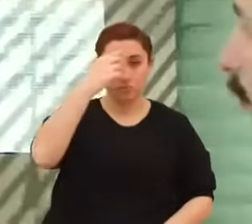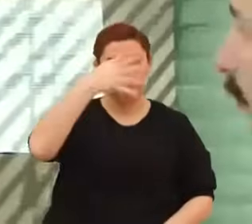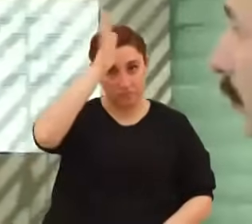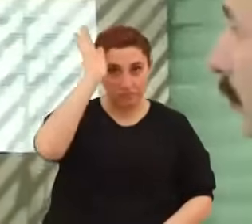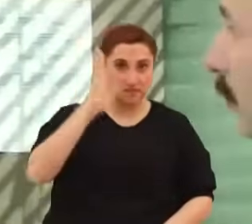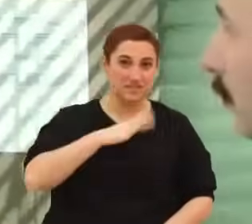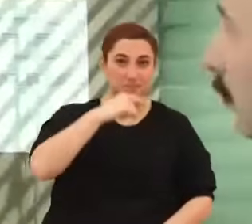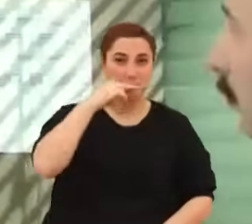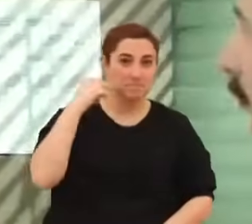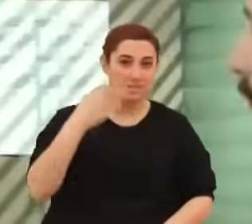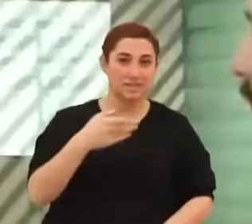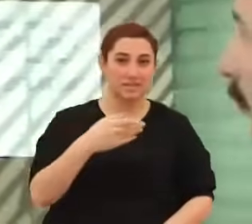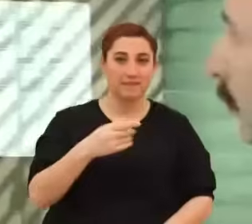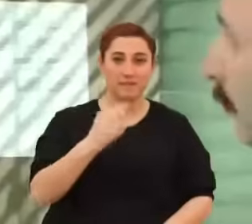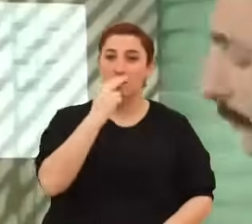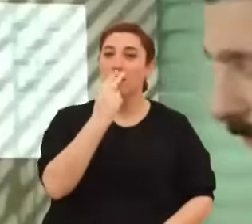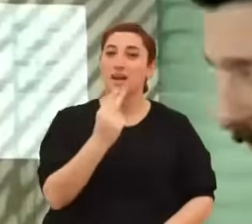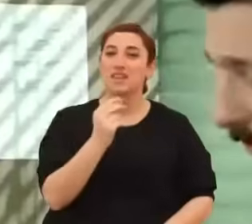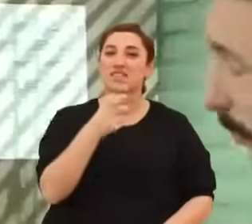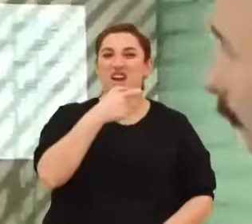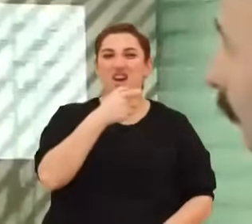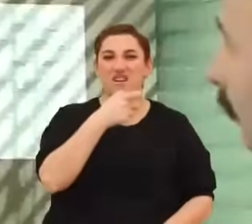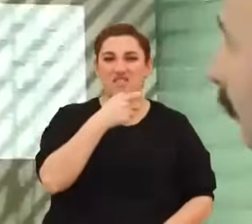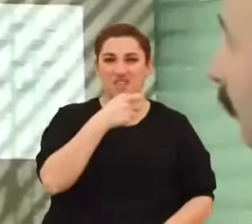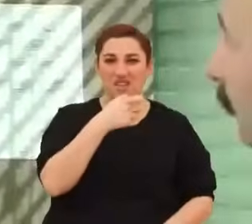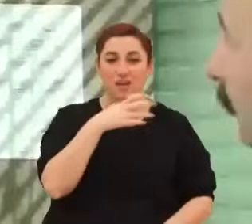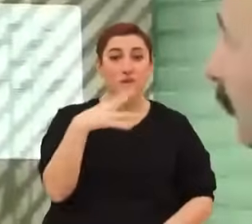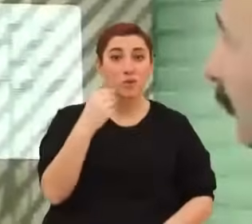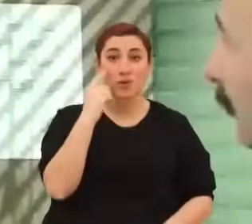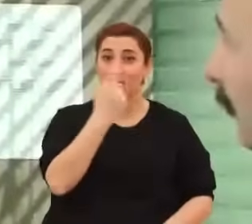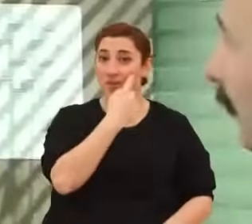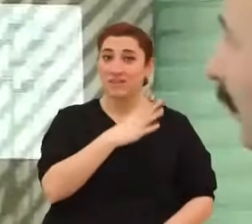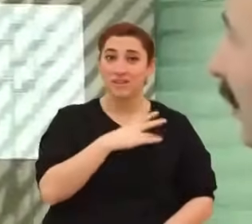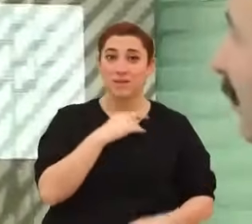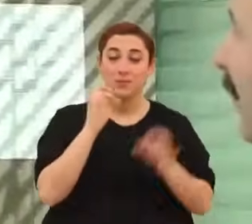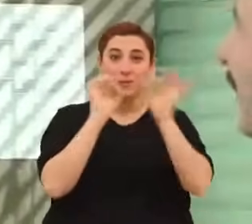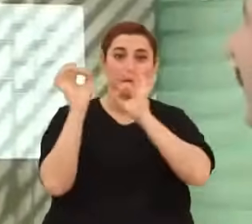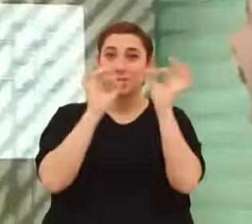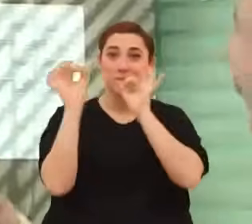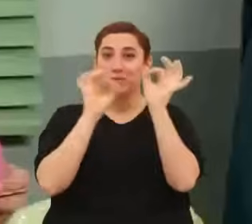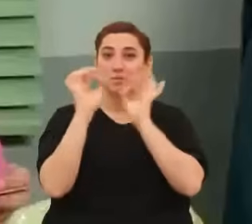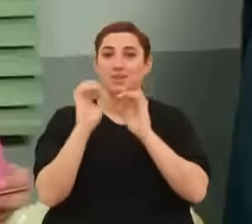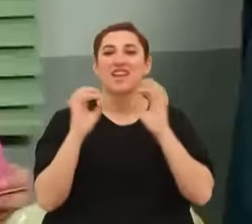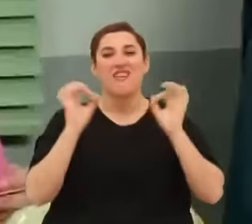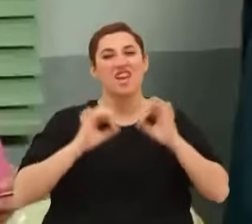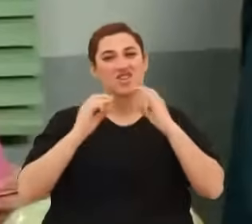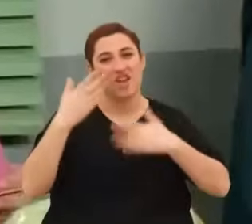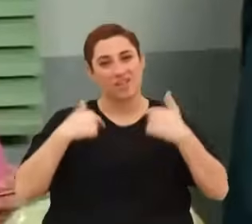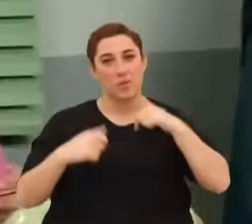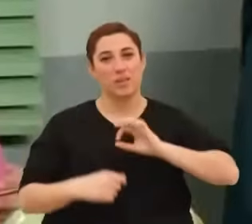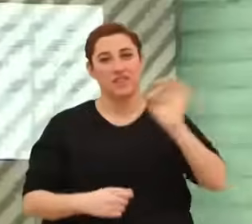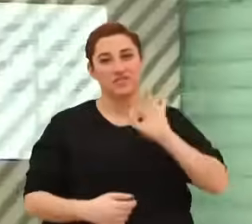böyle, kırmızıydı. Gagası böyle kahverengiydi. Öyle güzel gözleri vardı, böyle cıvıl cıvıl, uyarı uyarı bakırdı. Yavaş yavaş anlat,